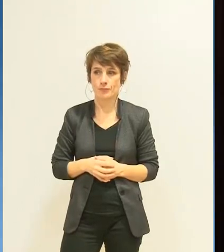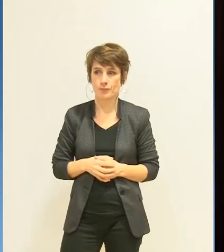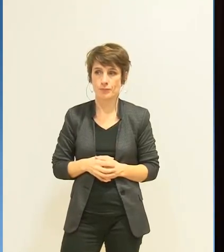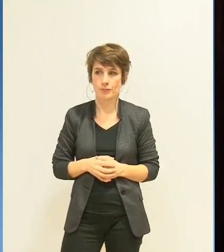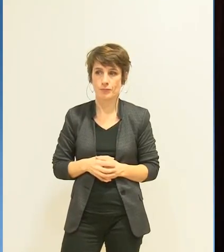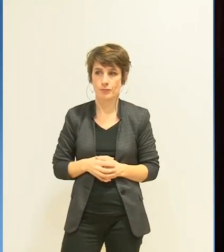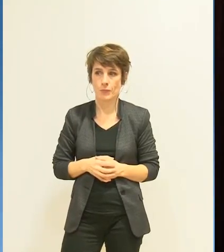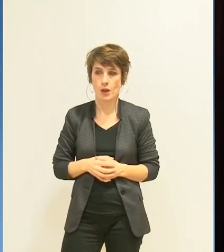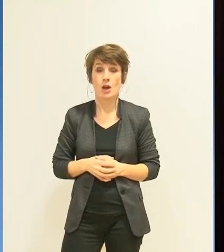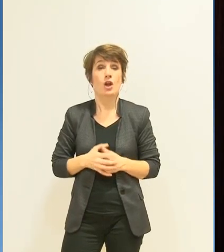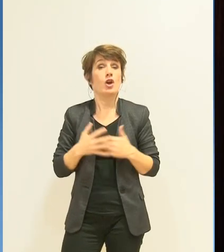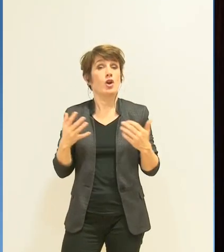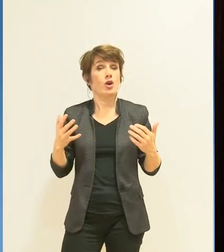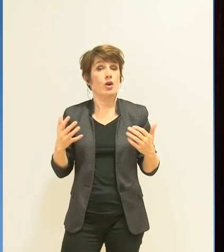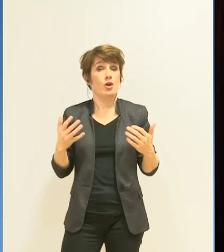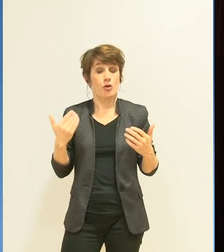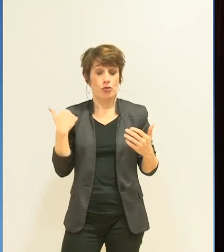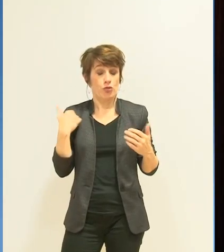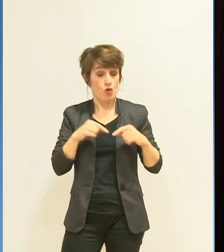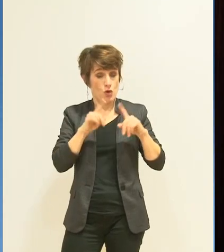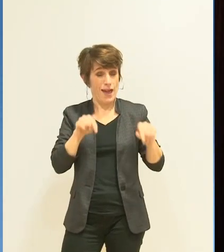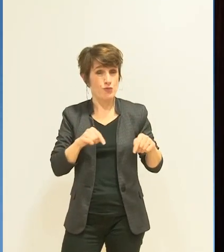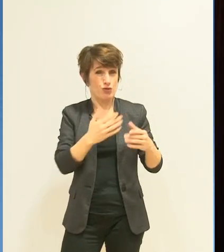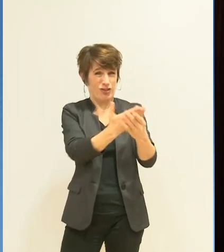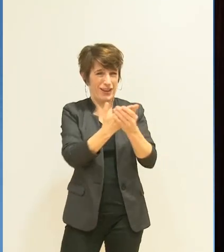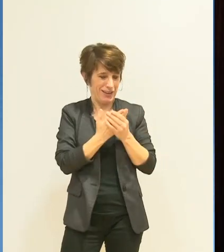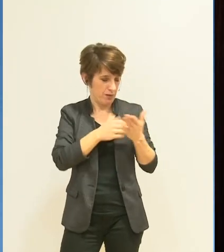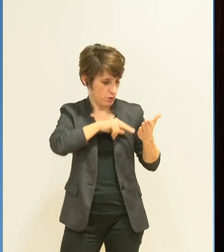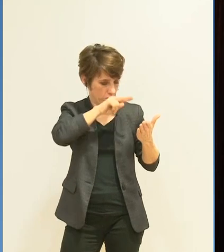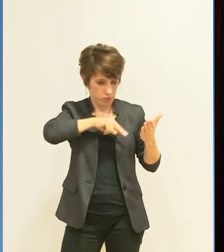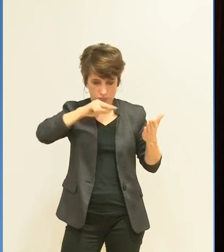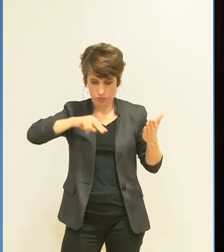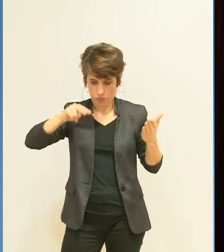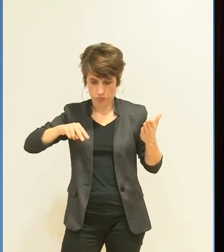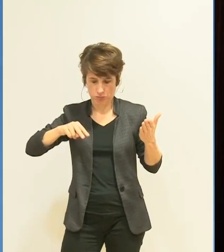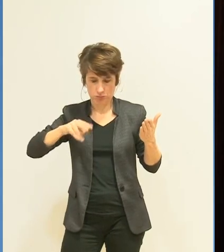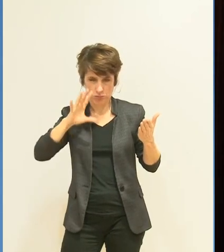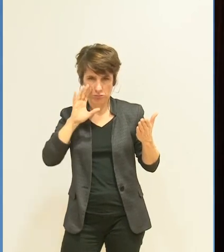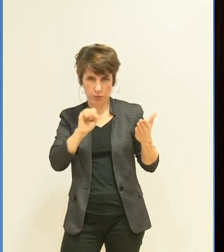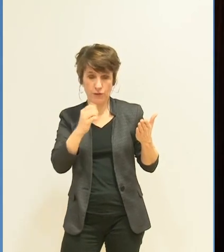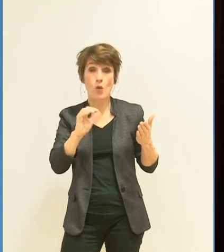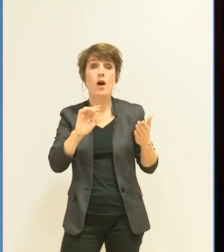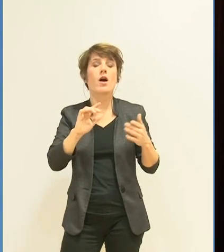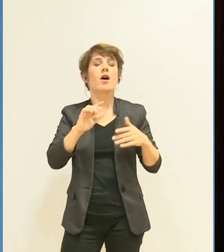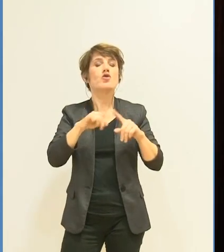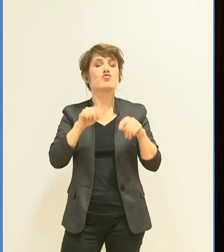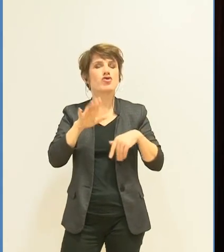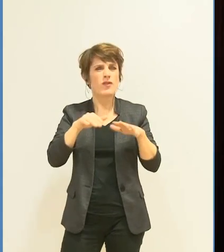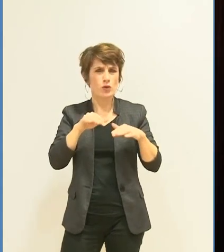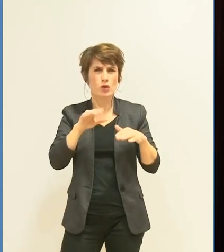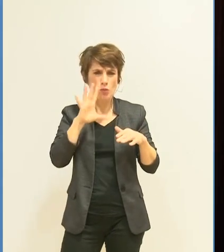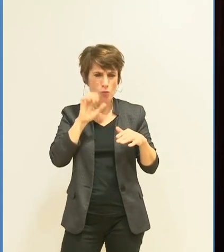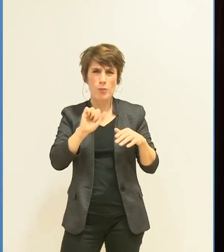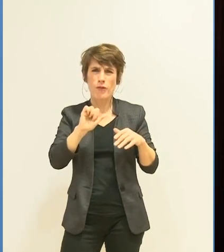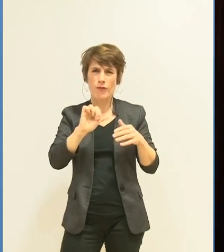le le budget de fonctionnement au 2e paragraphe tout de suite j'ai été alerté par une phrase sur laquelle je veux réagir